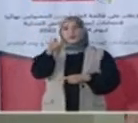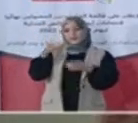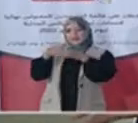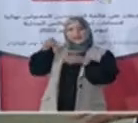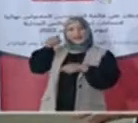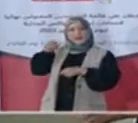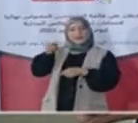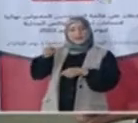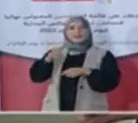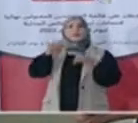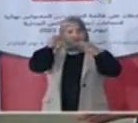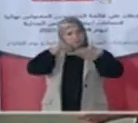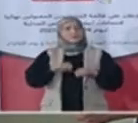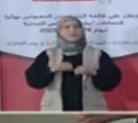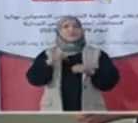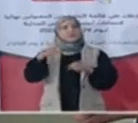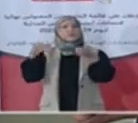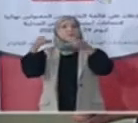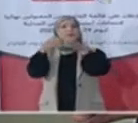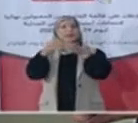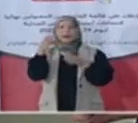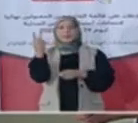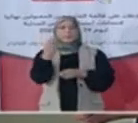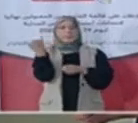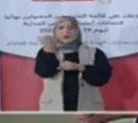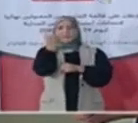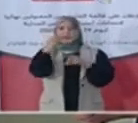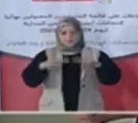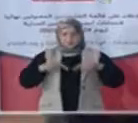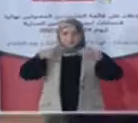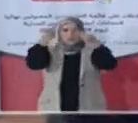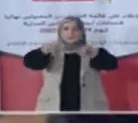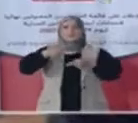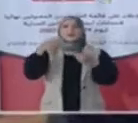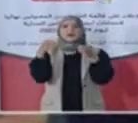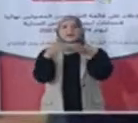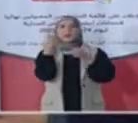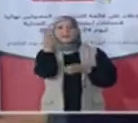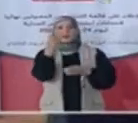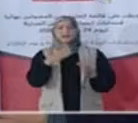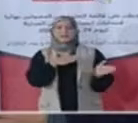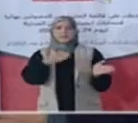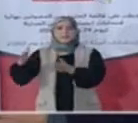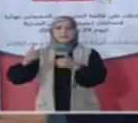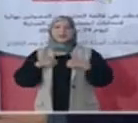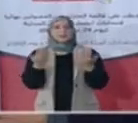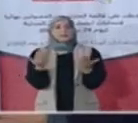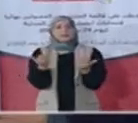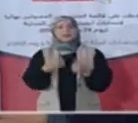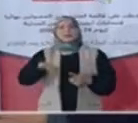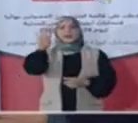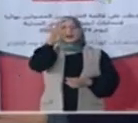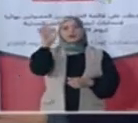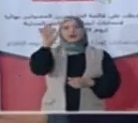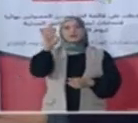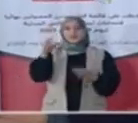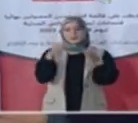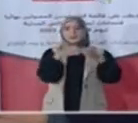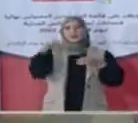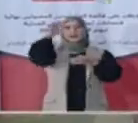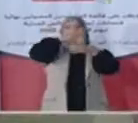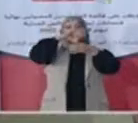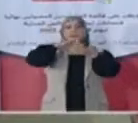الدائرة، طبعا دائرته لن تمر إلى الدور الثاني. فننتظر أنه 54 من الدوائر